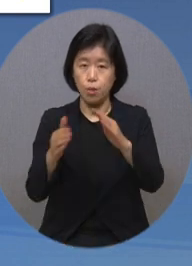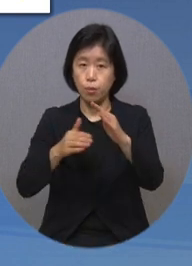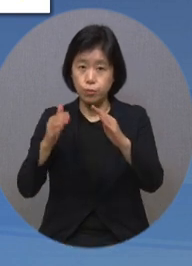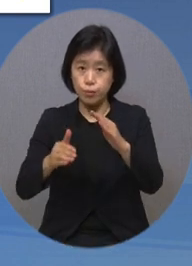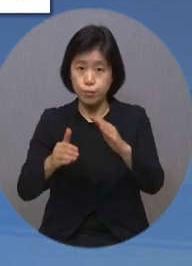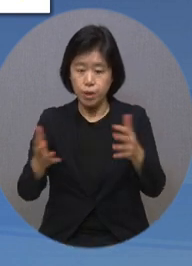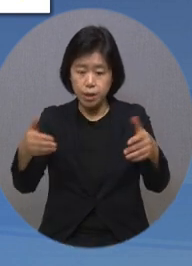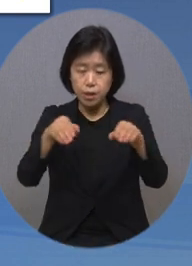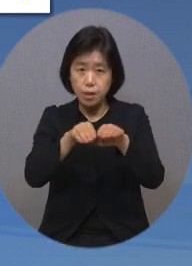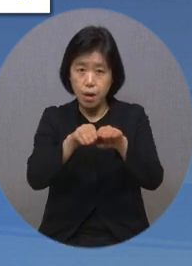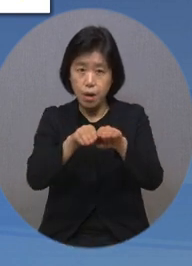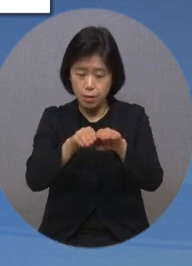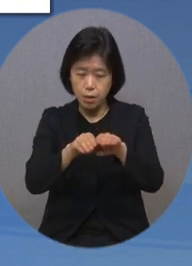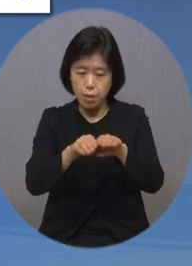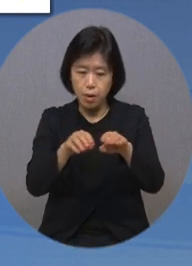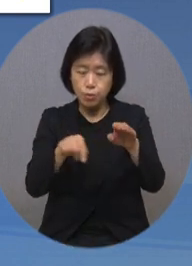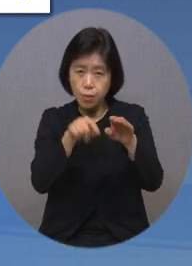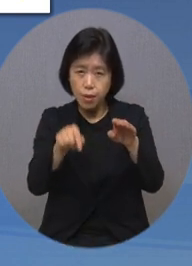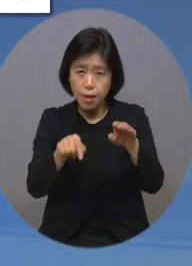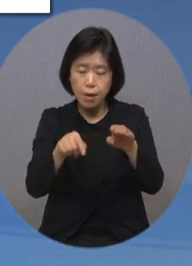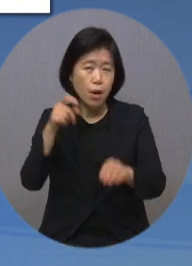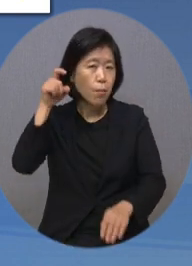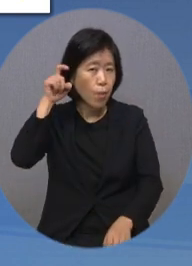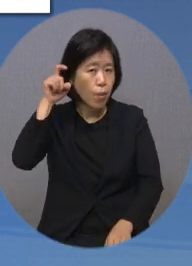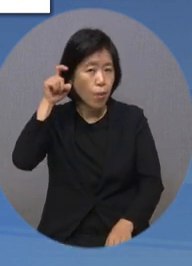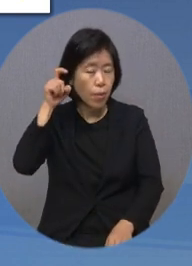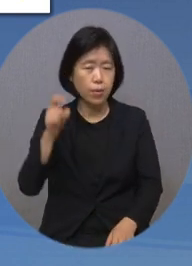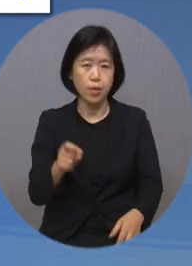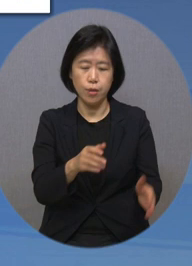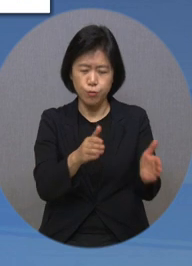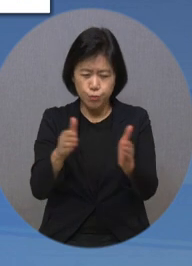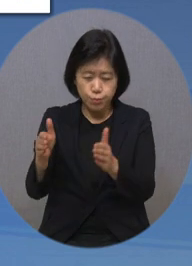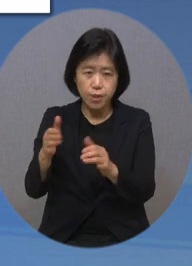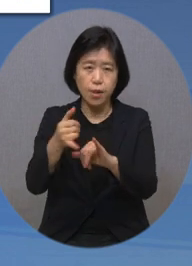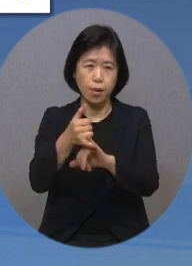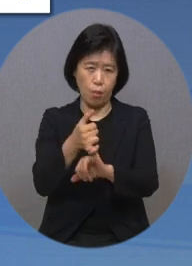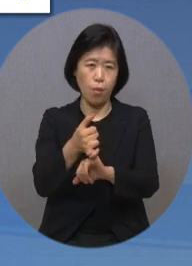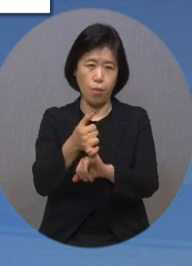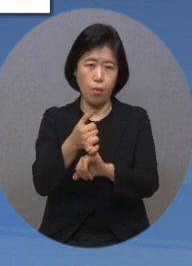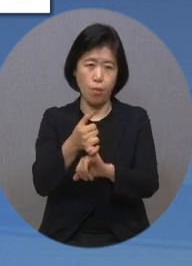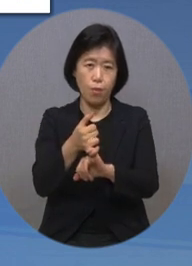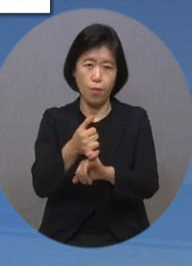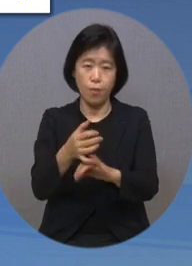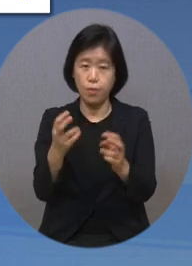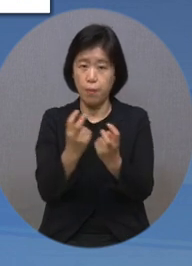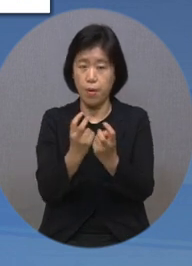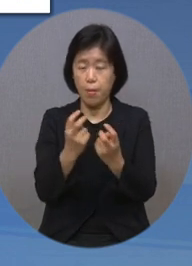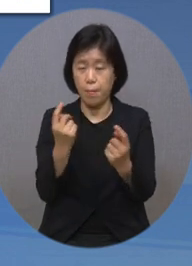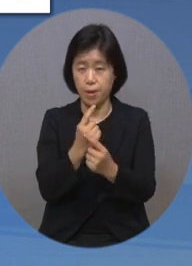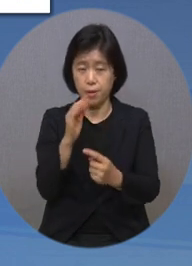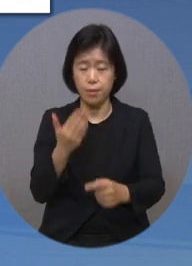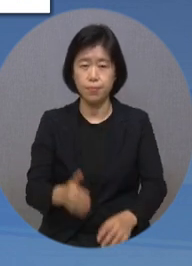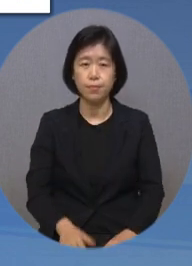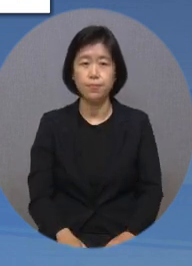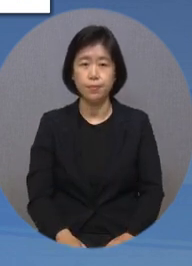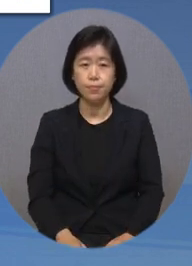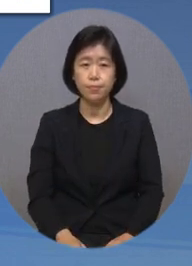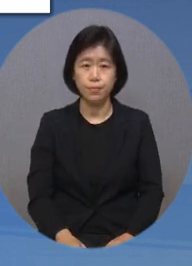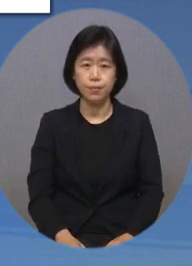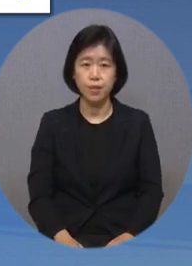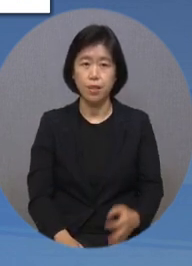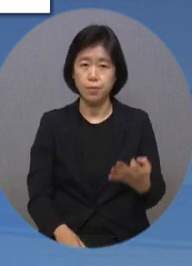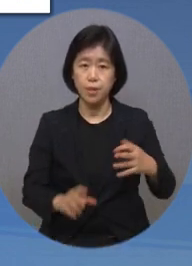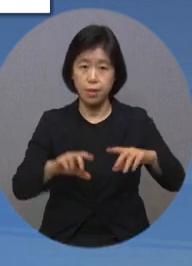공중이용시설의 청각장애인 등을 위한 보청기기 보조 장비를 의무적으로 갖추도록 하는 개정안이 추진됩니다. 지난